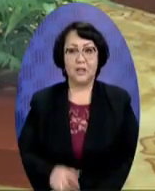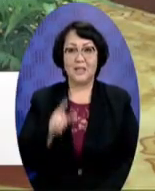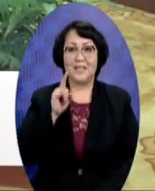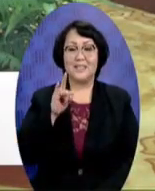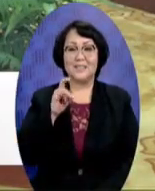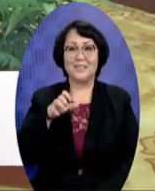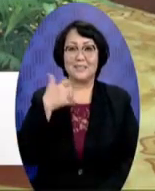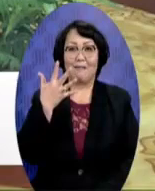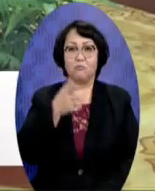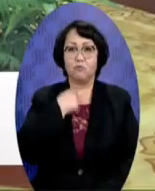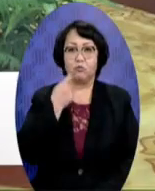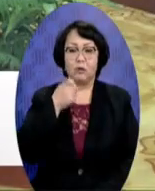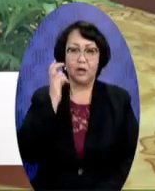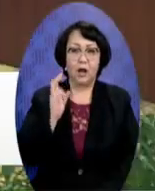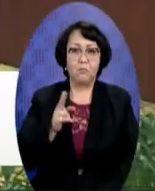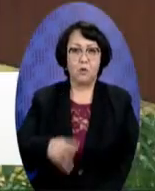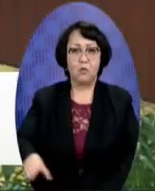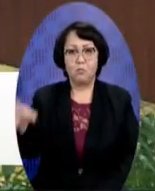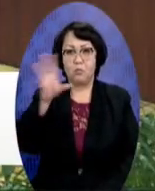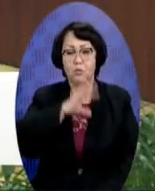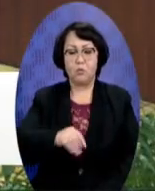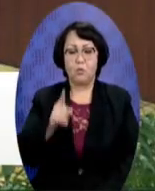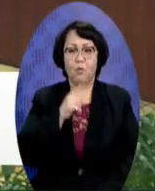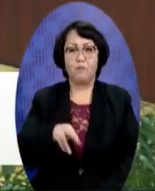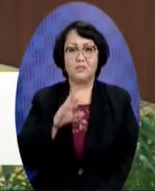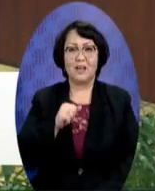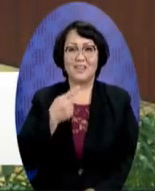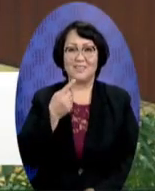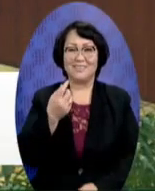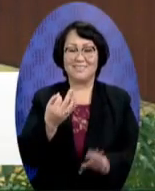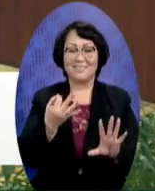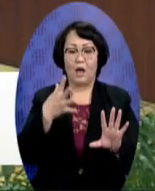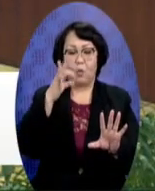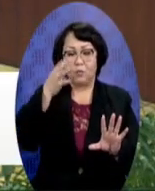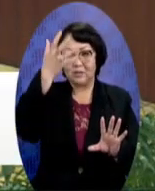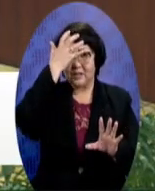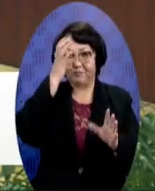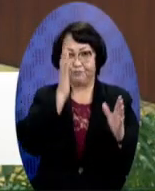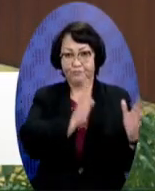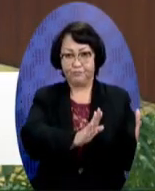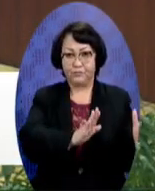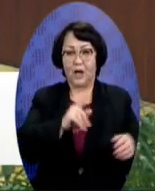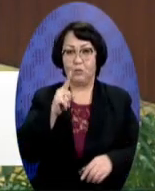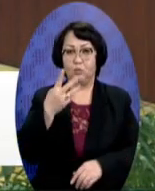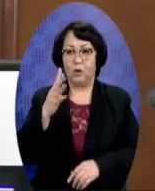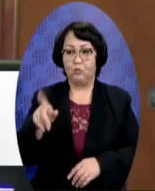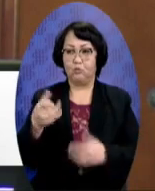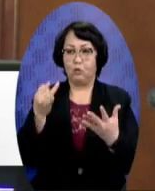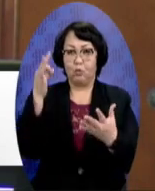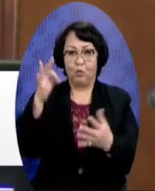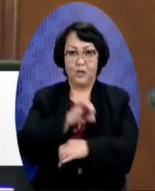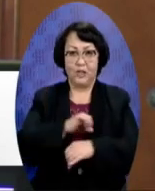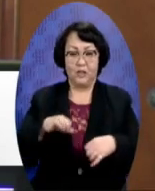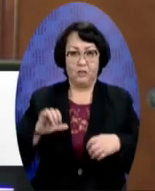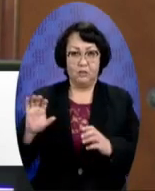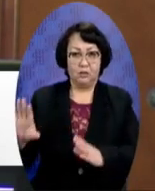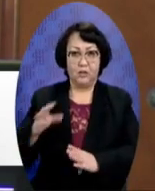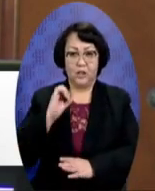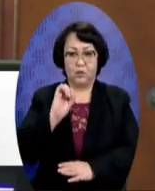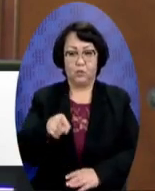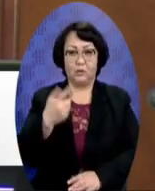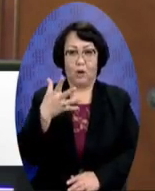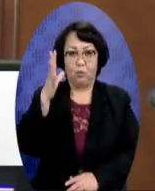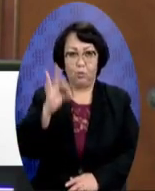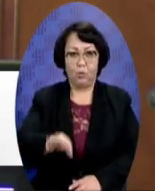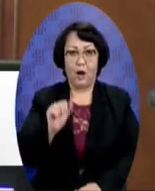Эрдэнэс таван толгой компани нийт хувьцааны 85% нь засгийн газар, 14.7% нь иргэд, 5% нь